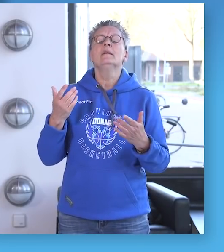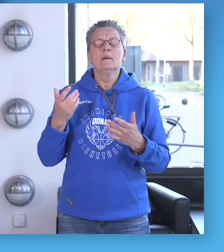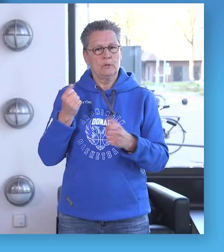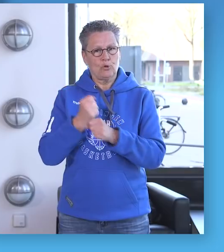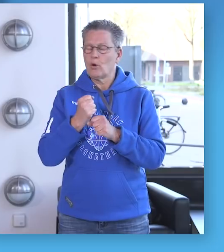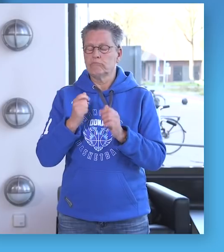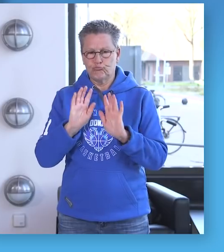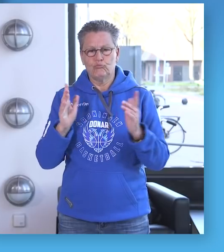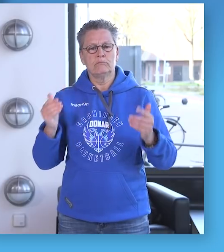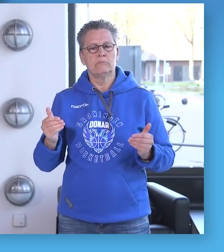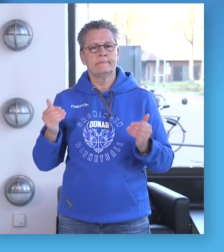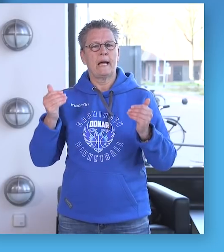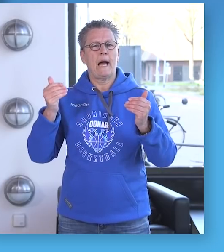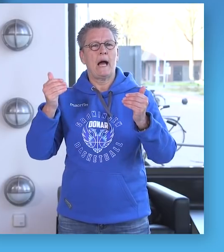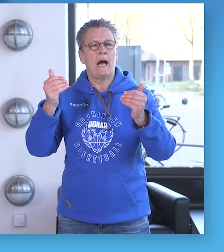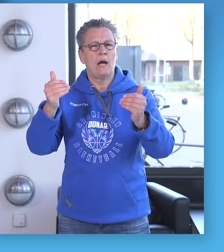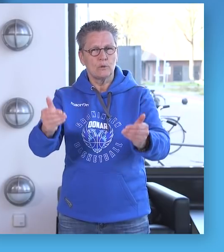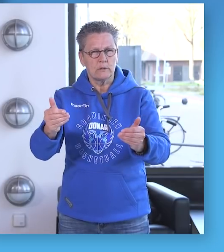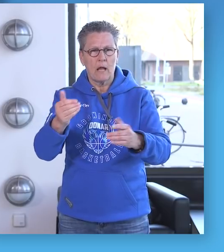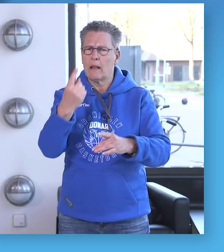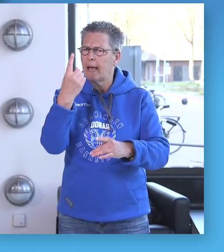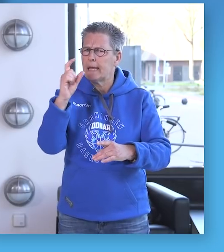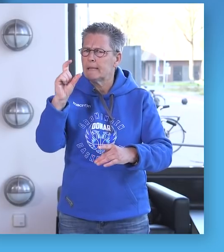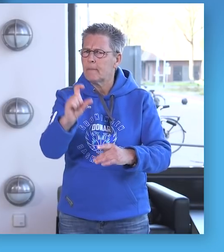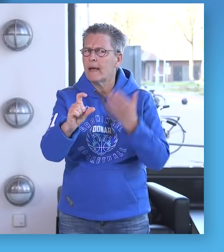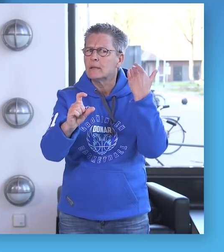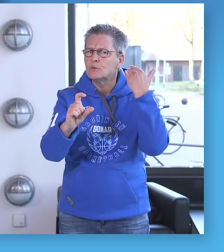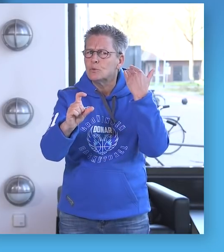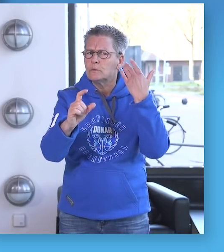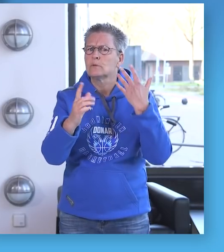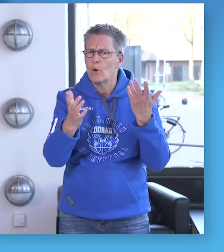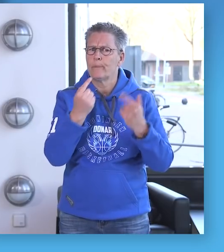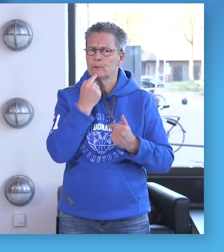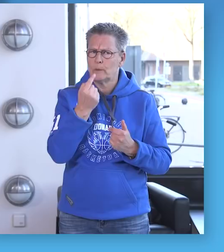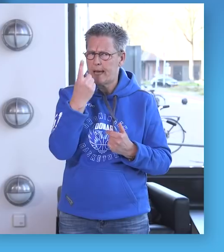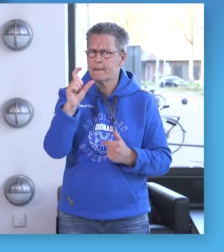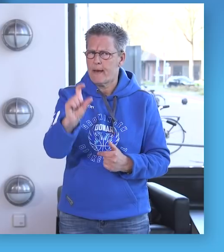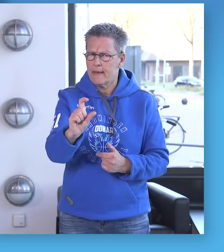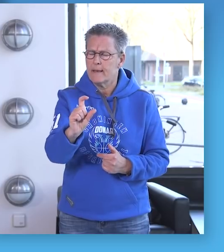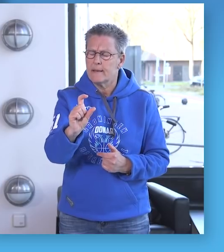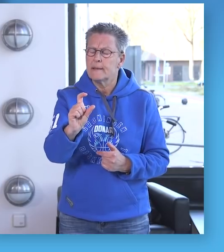gaan het uitstellen tot 1 mei denk ik was toen het idee.